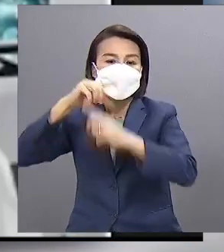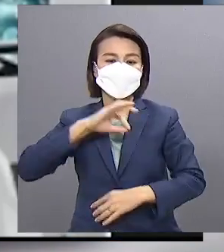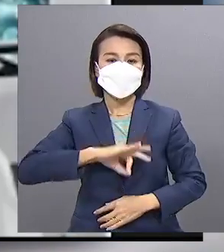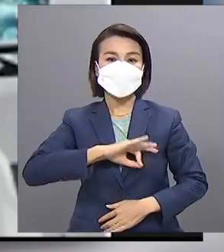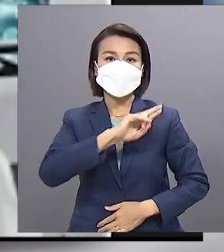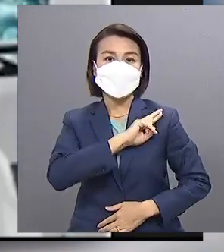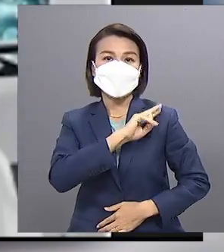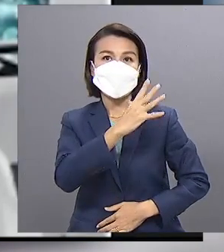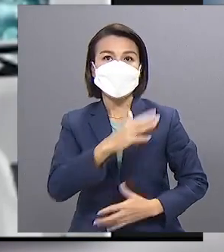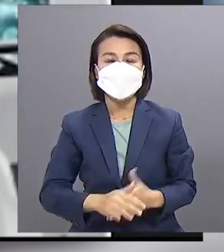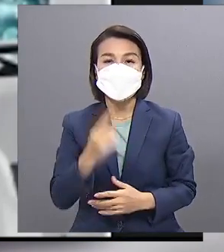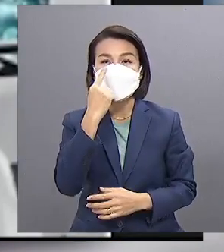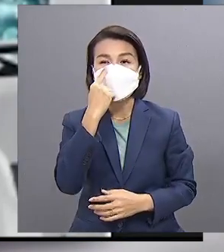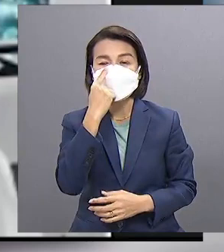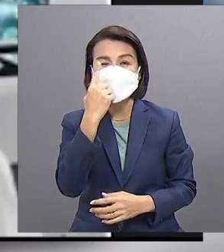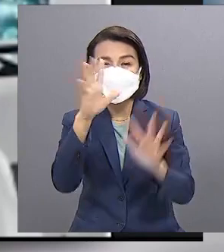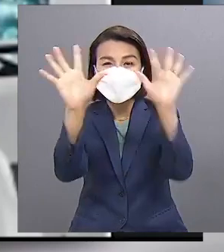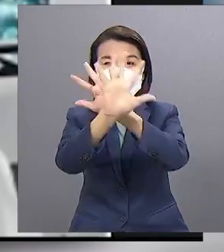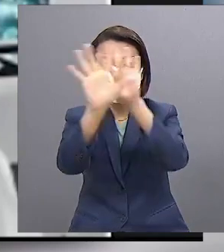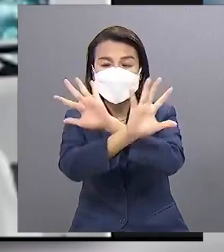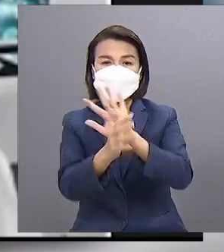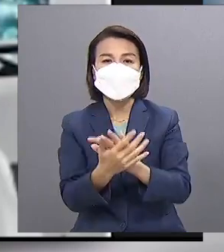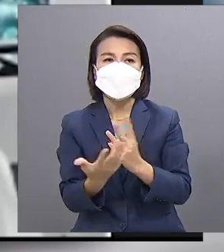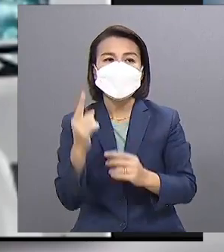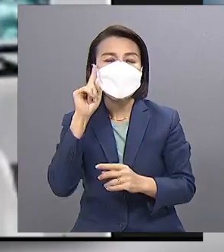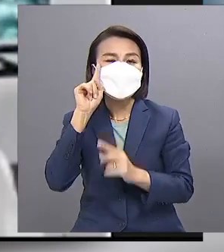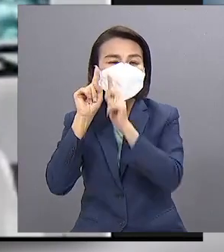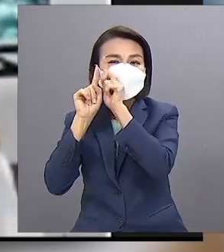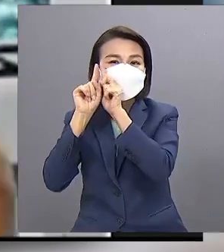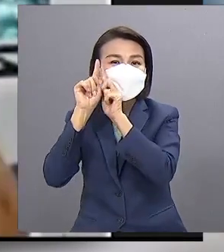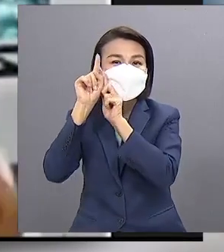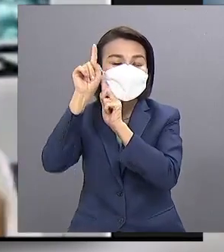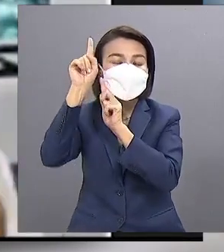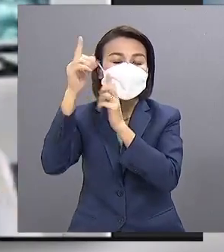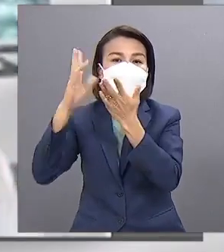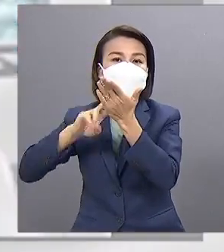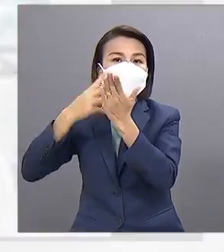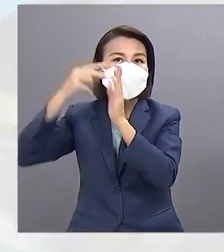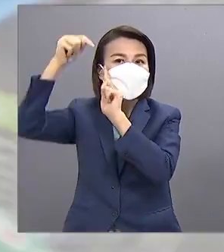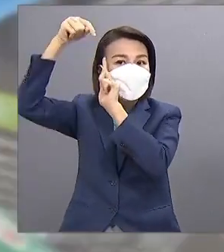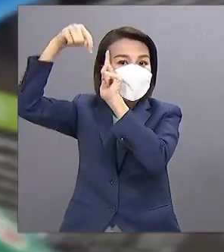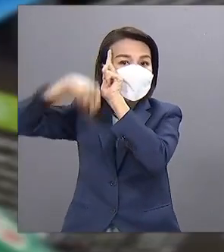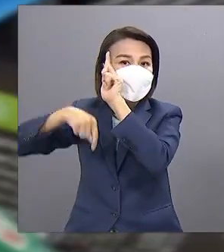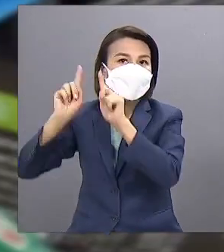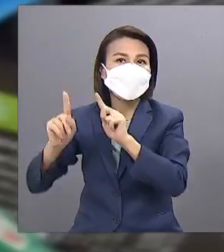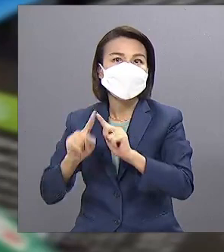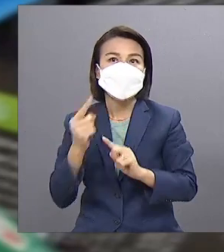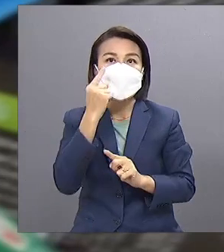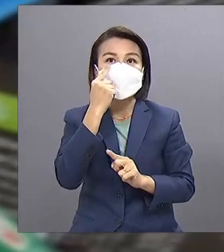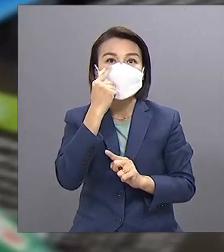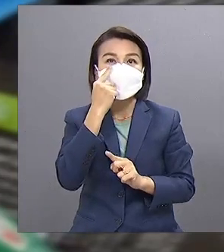สูญเสียเรื่องความดันโลหิตต่ำกล้ามเนื้อหัวใจขาดเลือดอันนี้ก็คือความดันลูกตาสูงก็คือเกี่ยวกับเส้นเลือดทั้งหมด